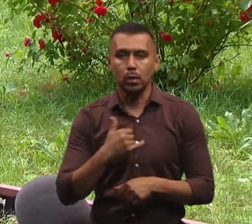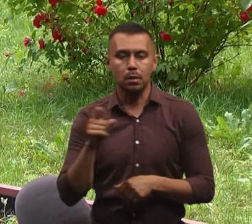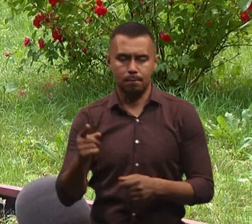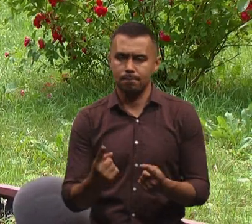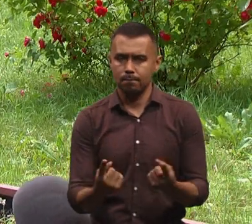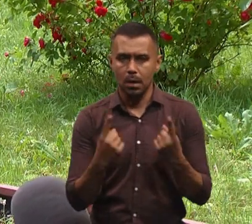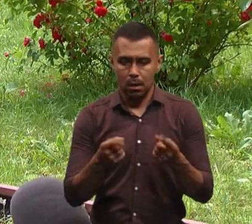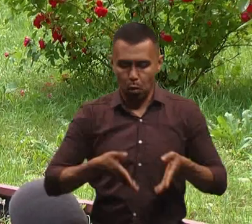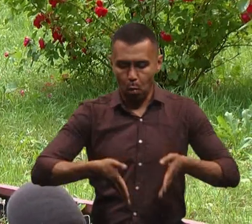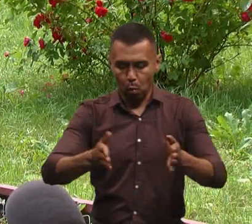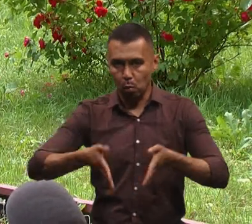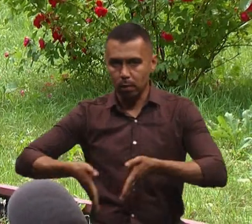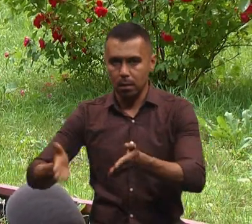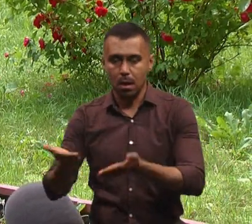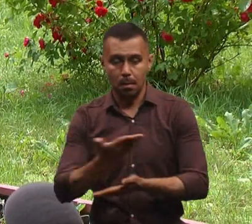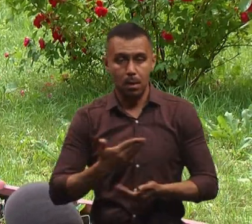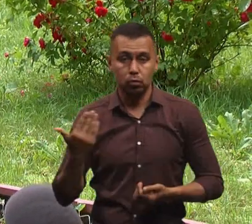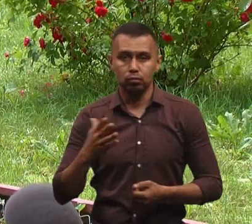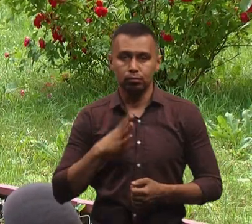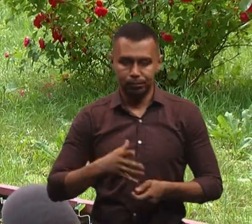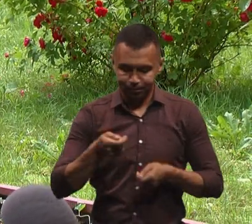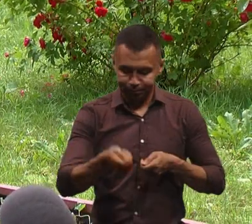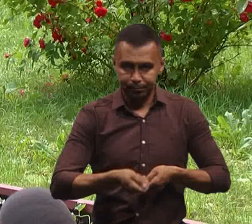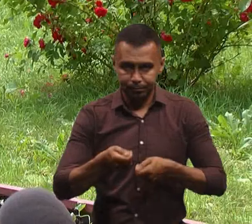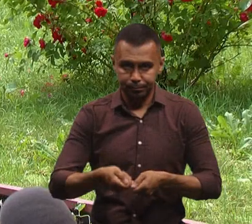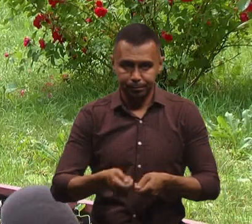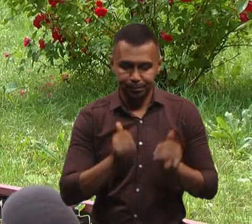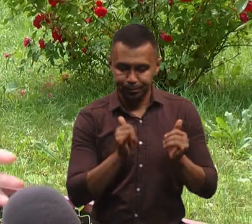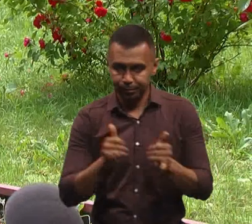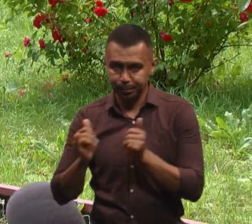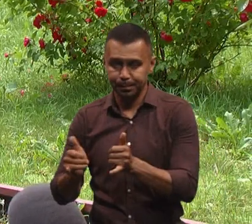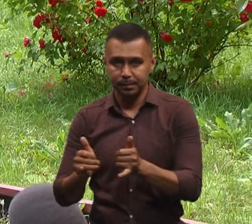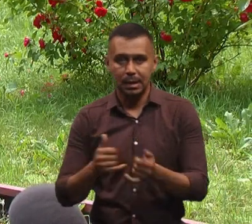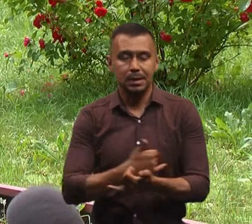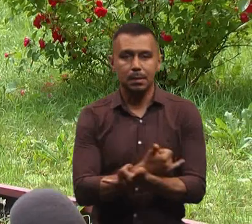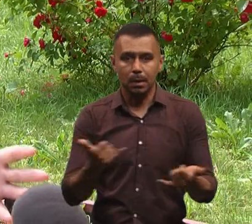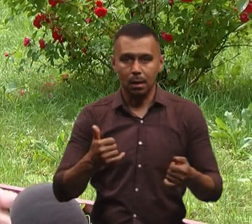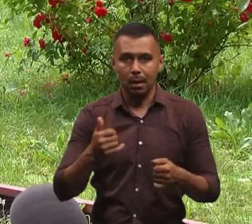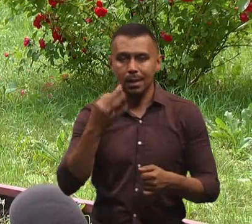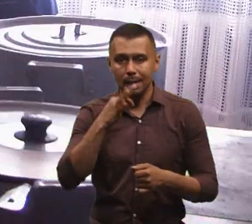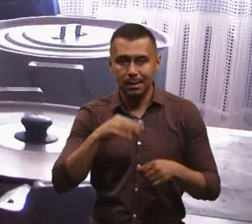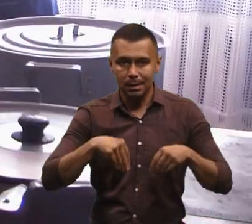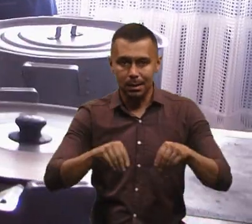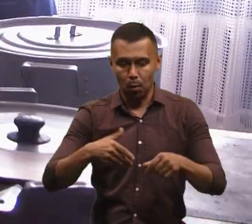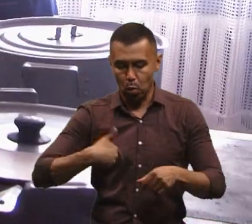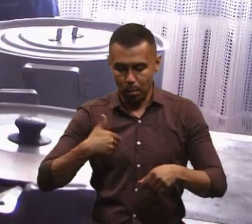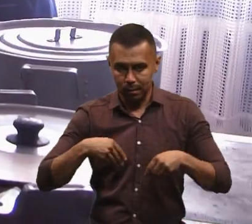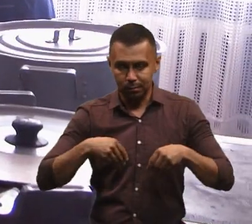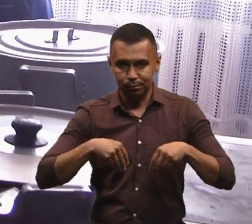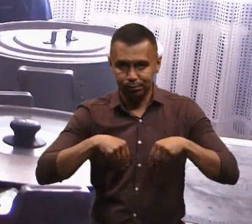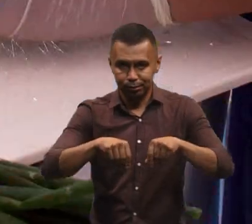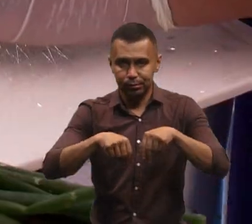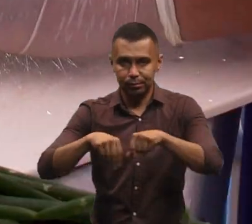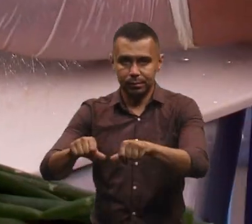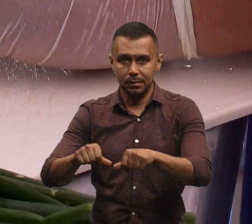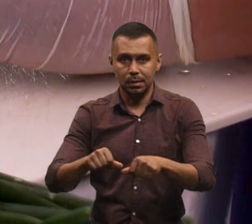велике городництво, ми його мусимо і обробити, і забезпечити насінням, і одобрити. Ну і відповідно після